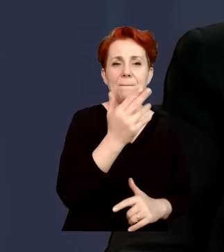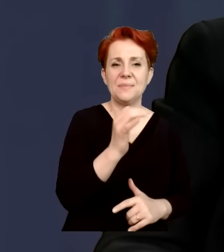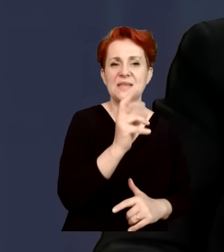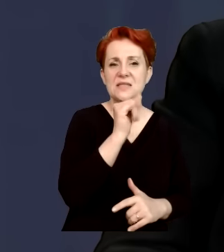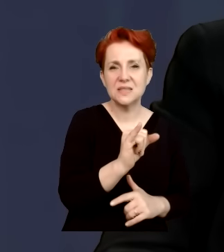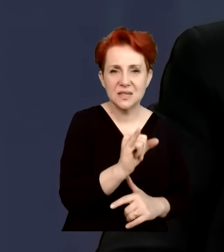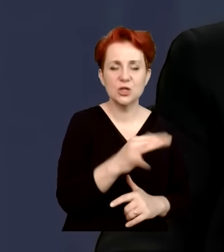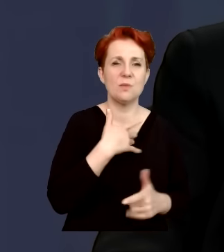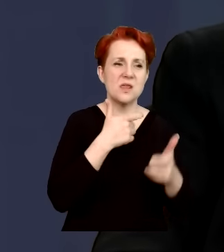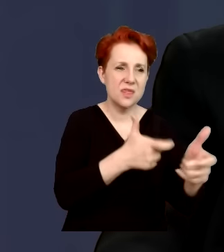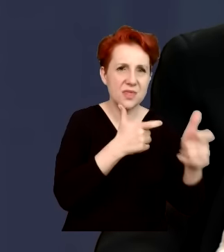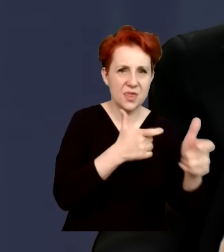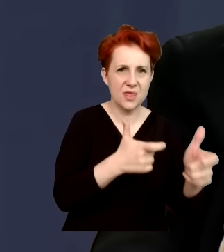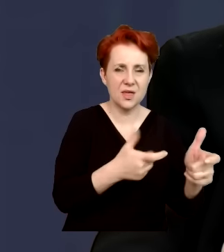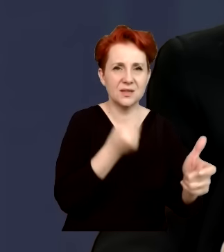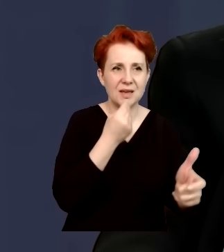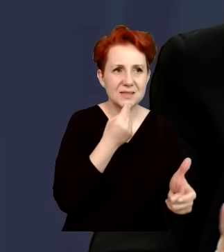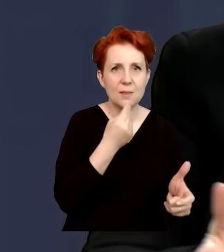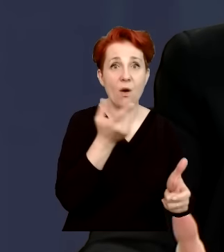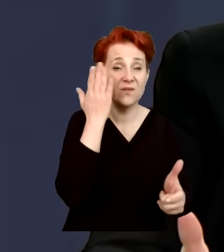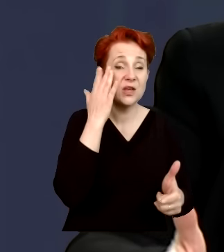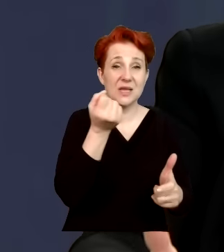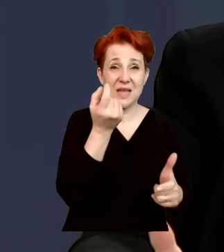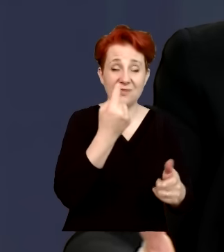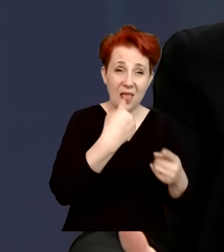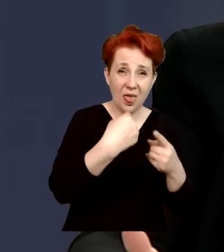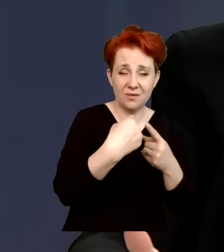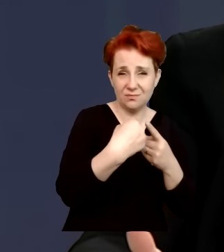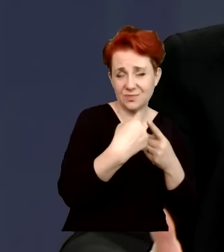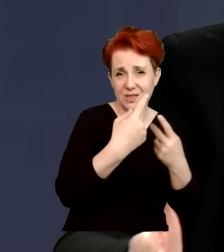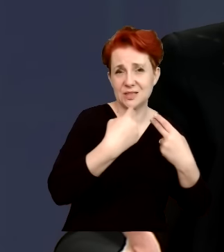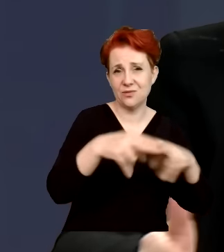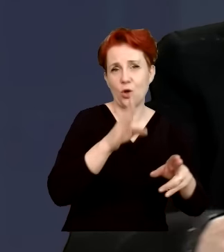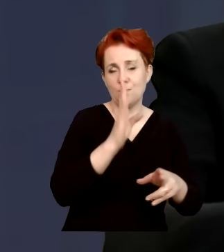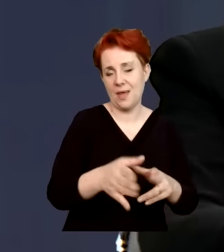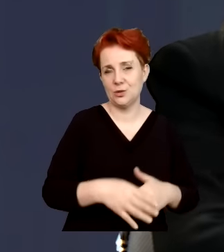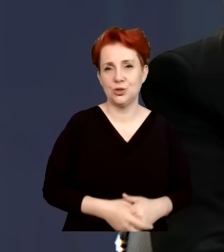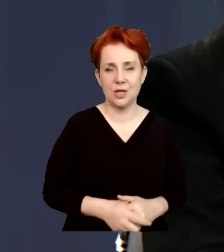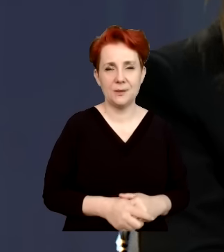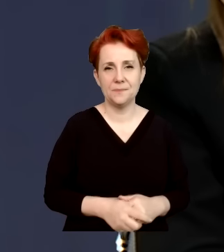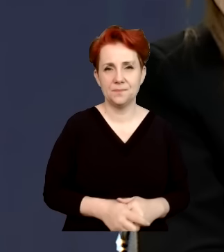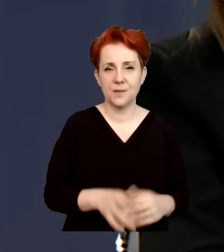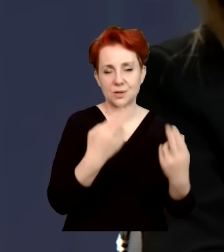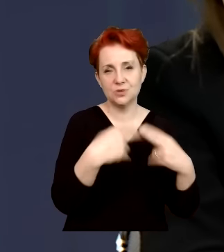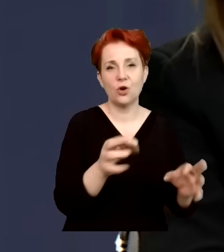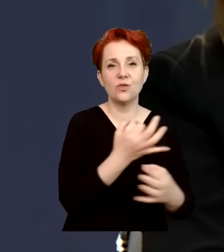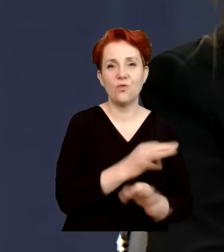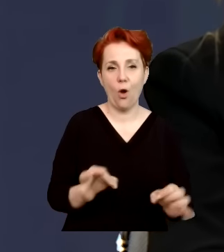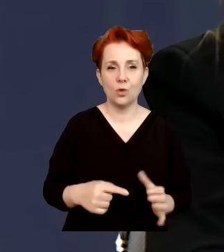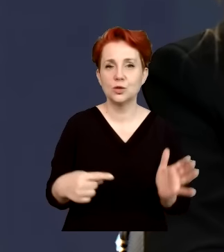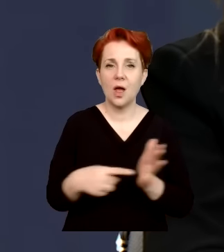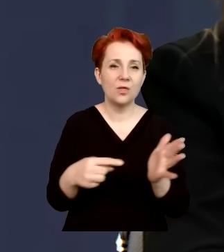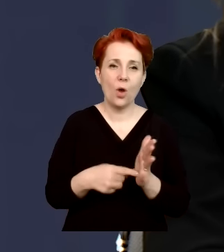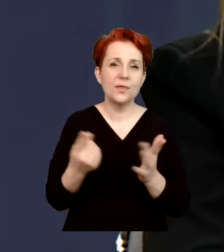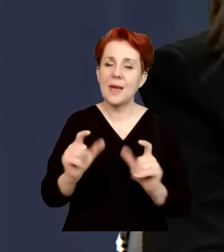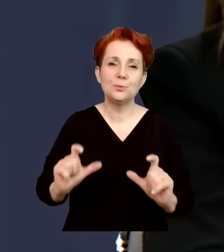chwilę i tak zostanie wypuszczony. No to są bandyci. Taka ekipa, koalicja 13 grudnia, nieprzypadkowa ta data powołania.